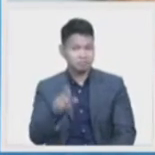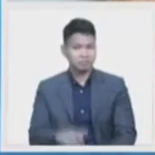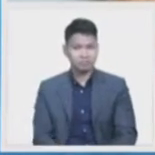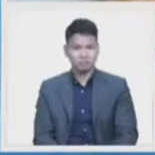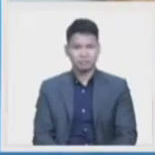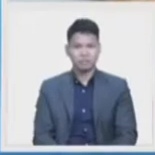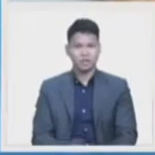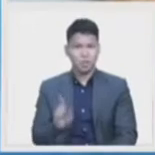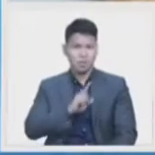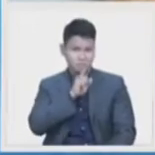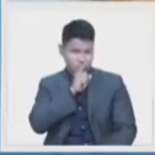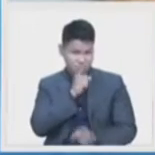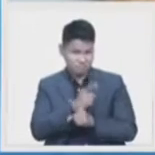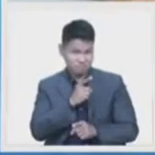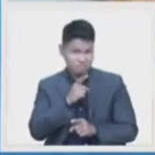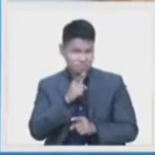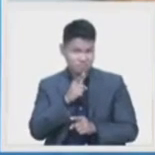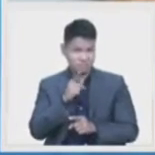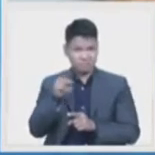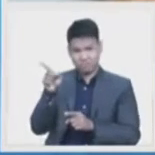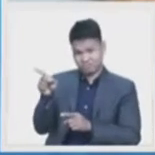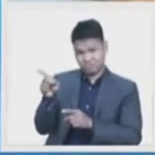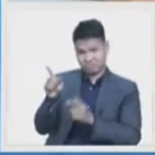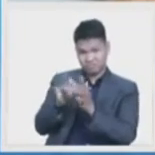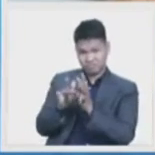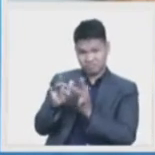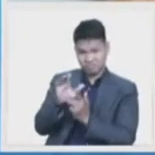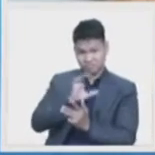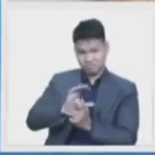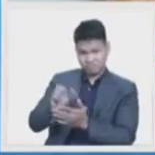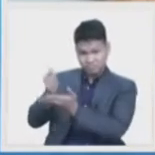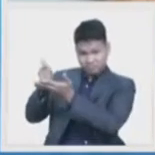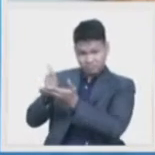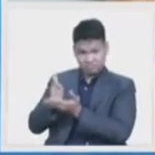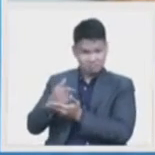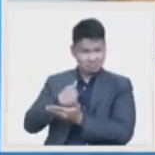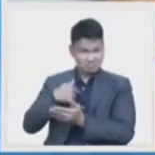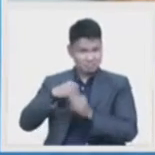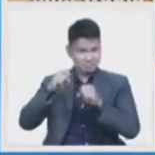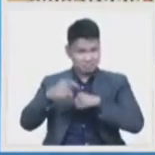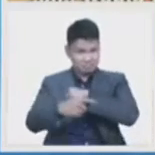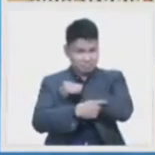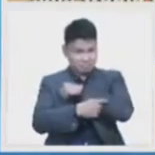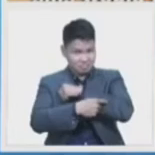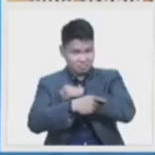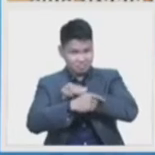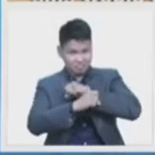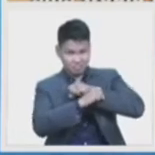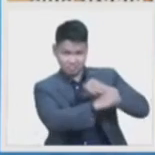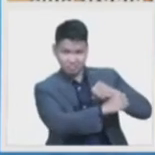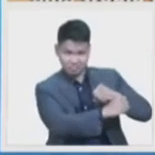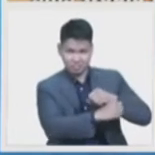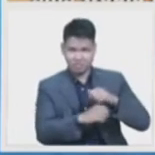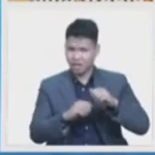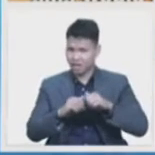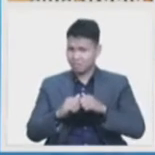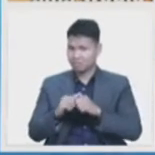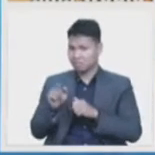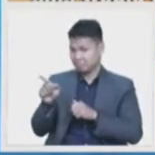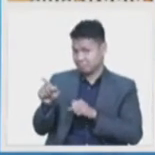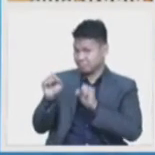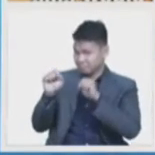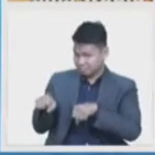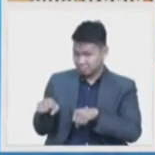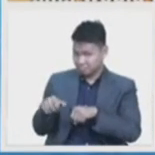kasiguruhan nga si Kristo can help me to meet temptation successfully? Unsa ang kasiguruhan? Nag-ingon